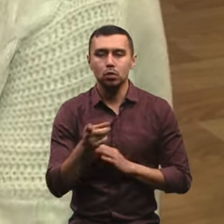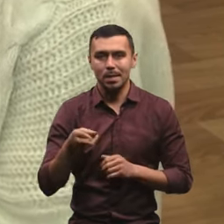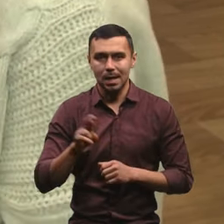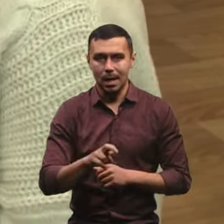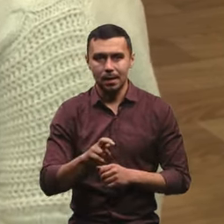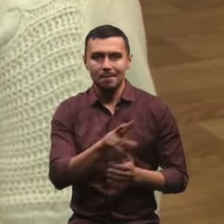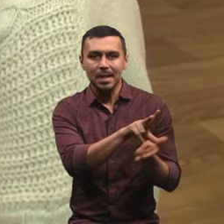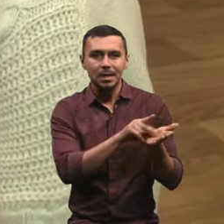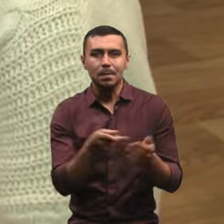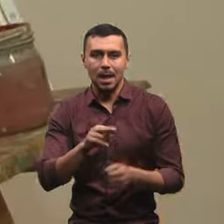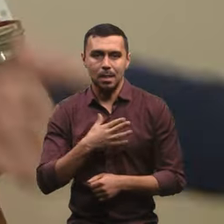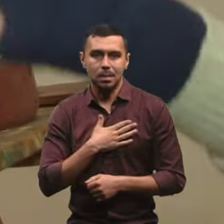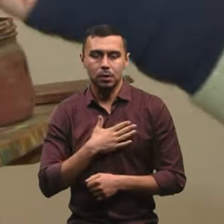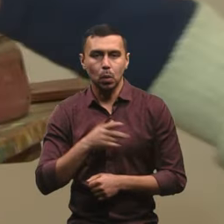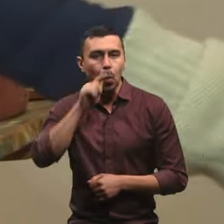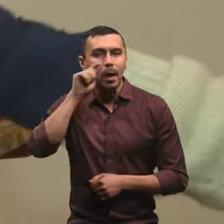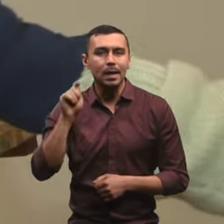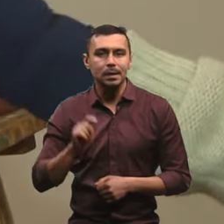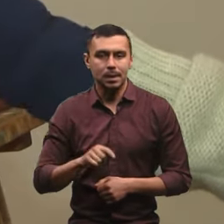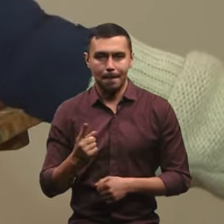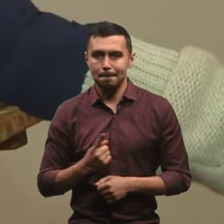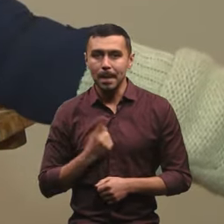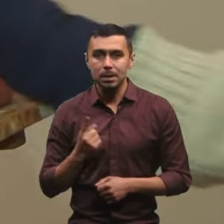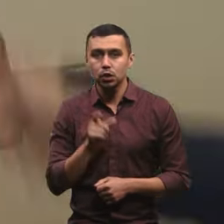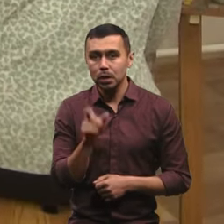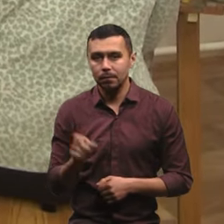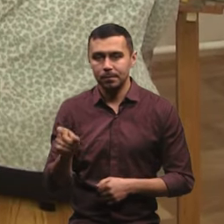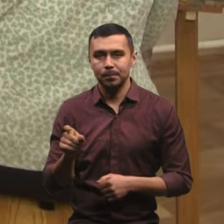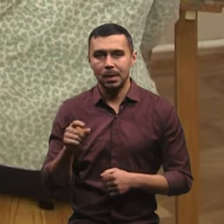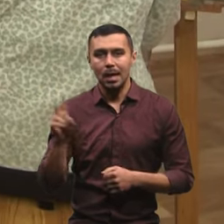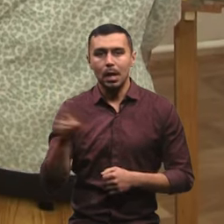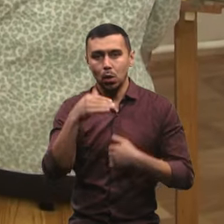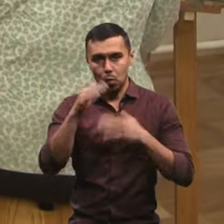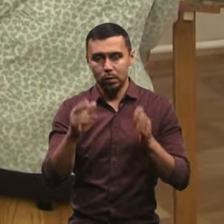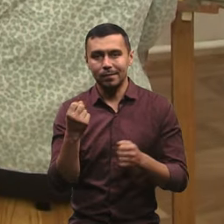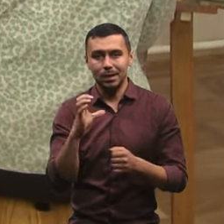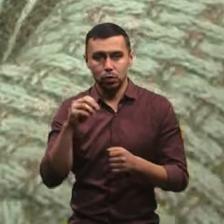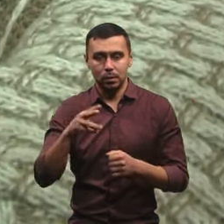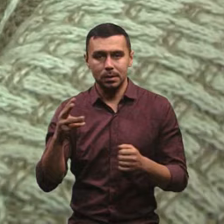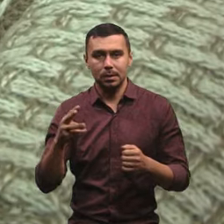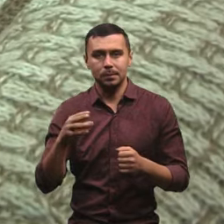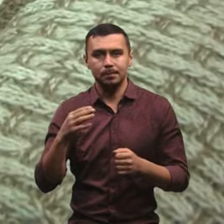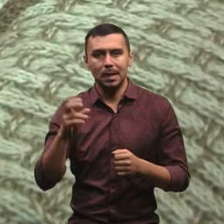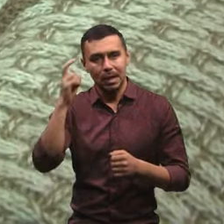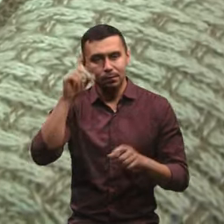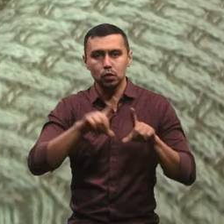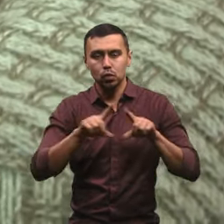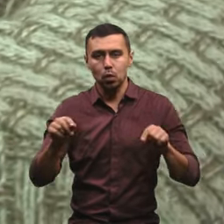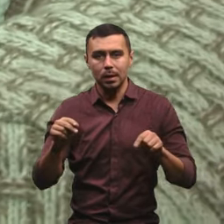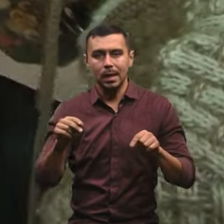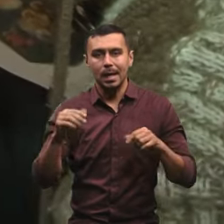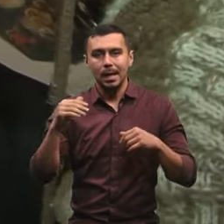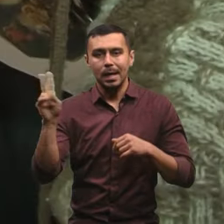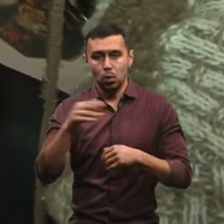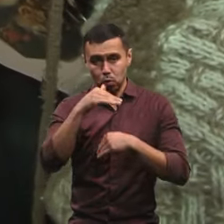і взірцем для наших українських майстрів. Ікону 12 століття спасний рукотворник Київської школи іконописного